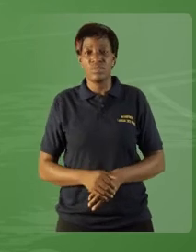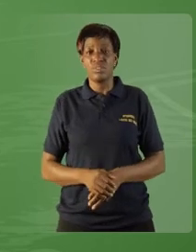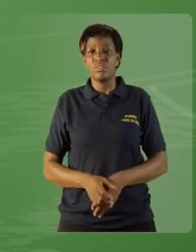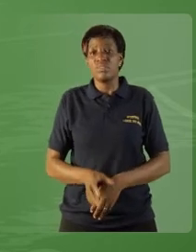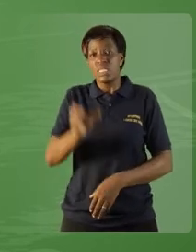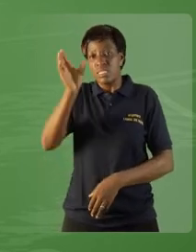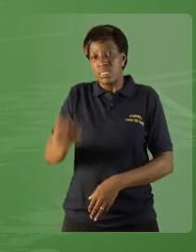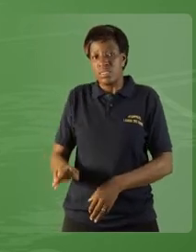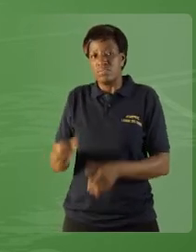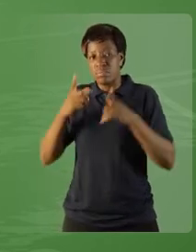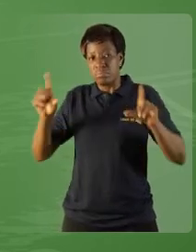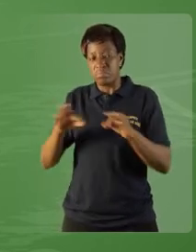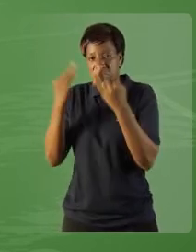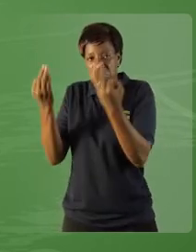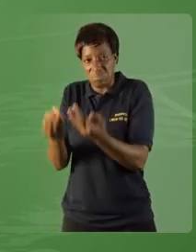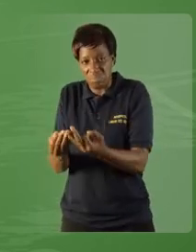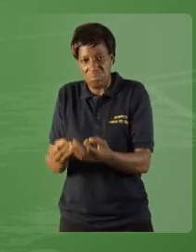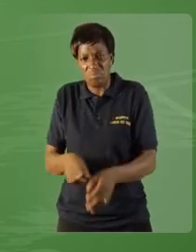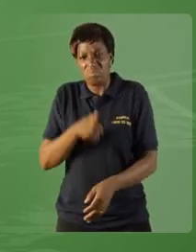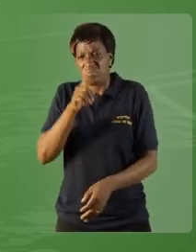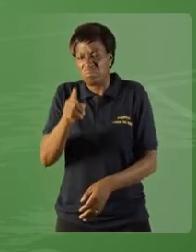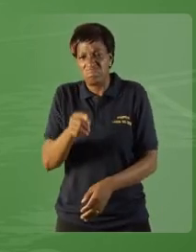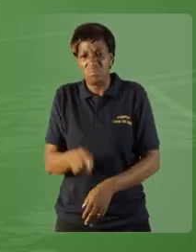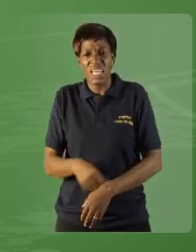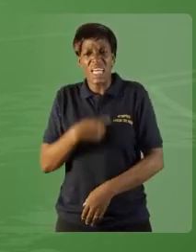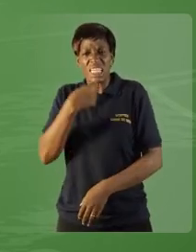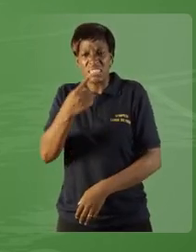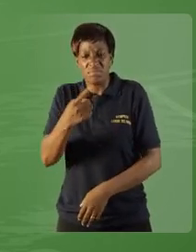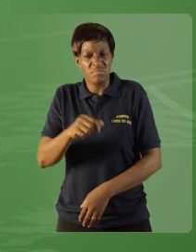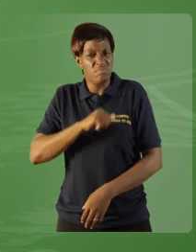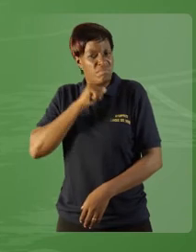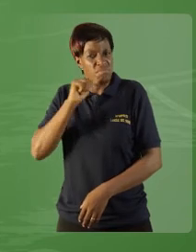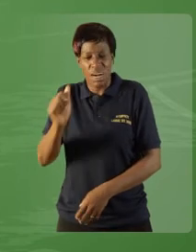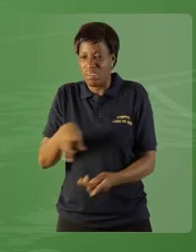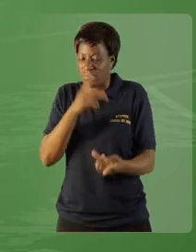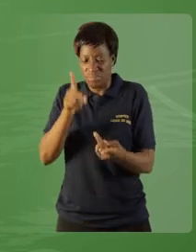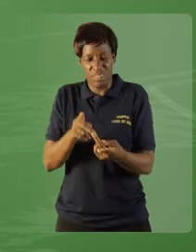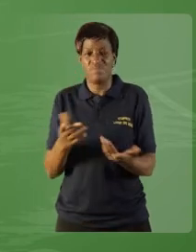caractérisé par une prononciation relâchée non articulée.